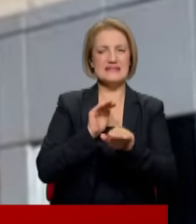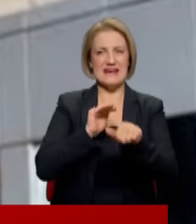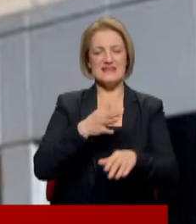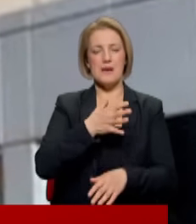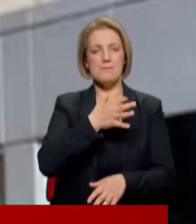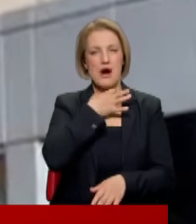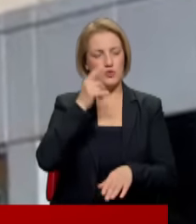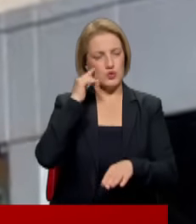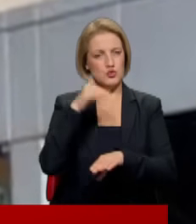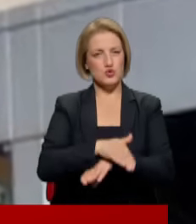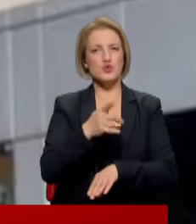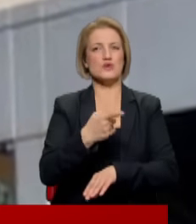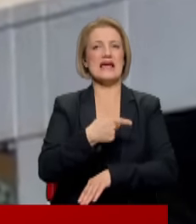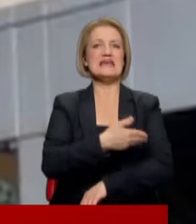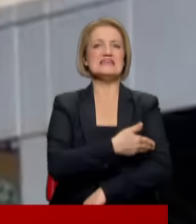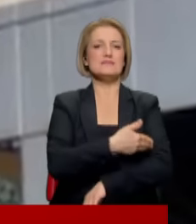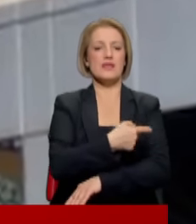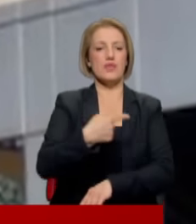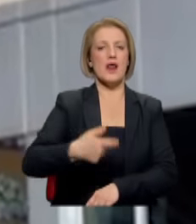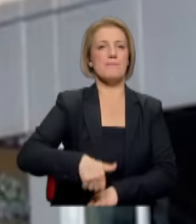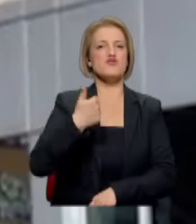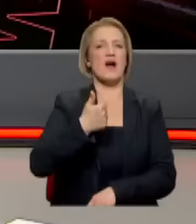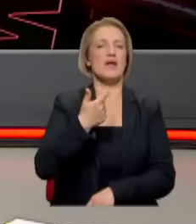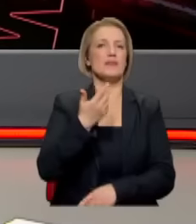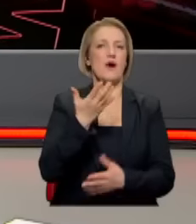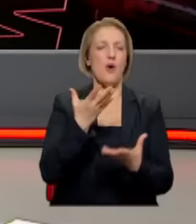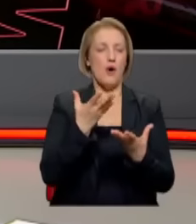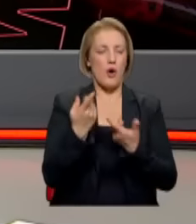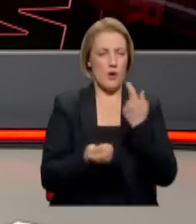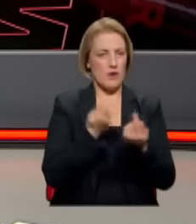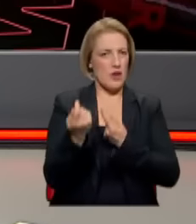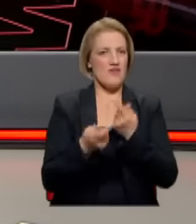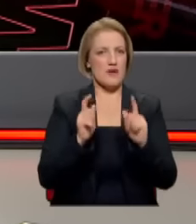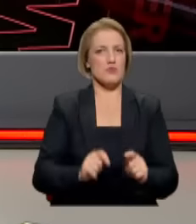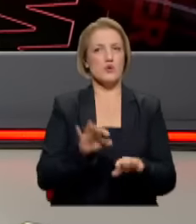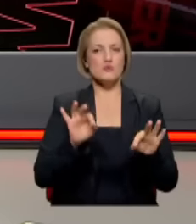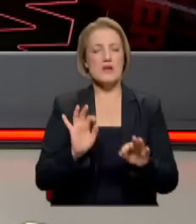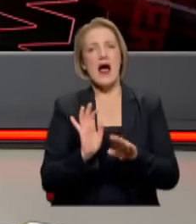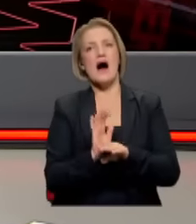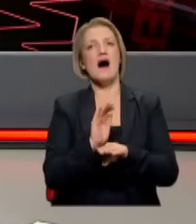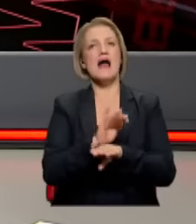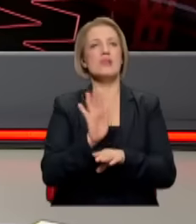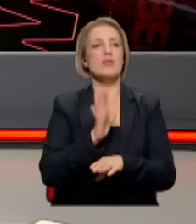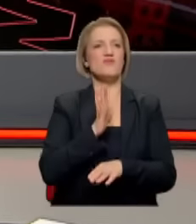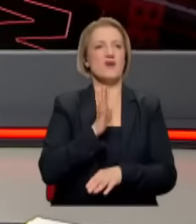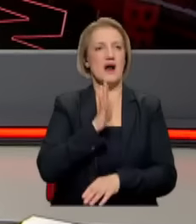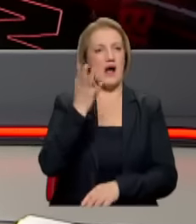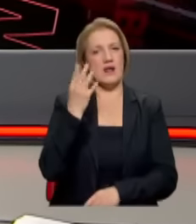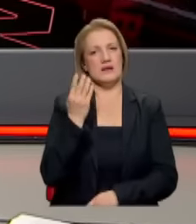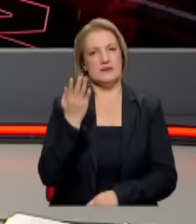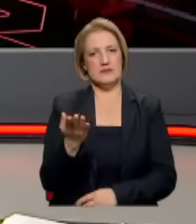Daire başkan yardımcısı olarak görev yapıyordu Şimdi Efendim Bütün bunların arkasında ne var artık